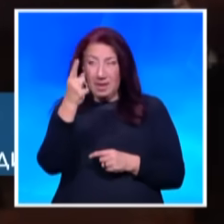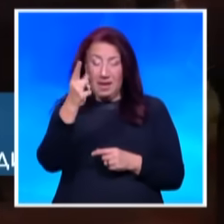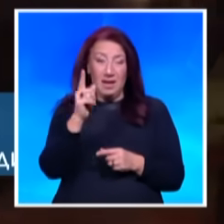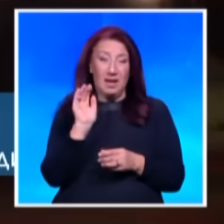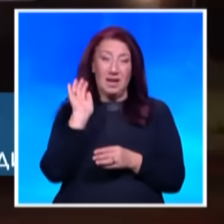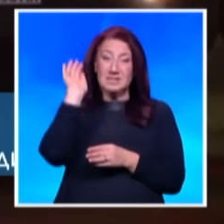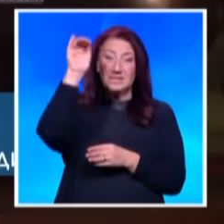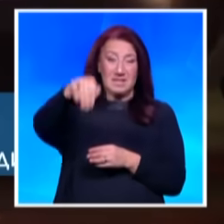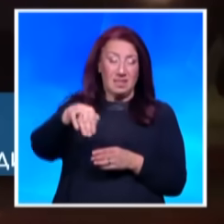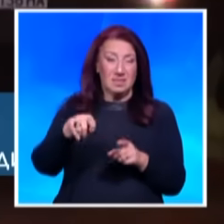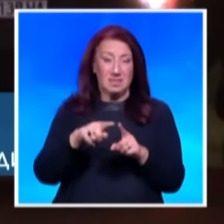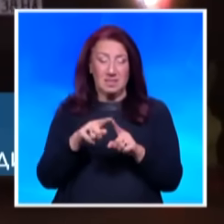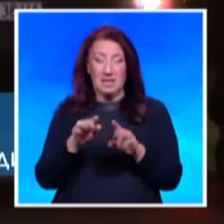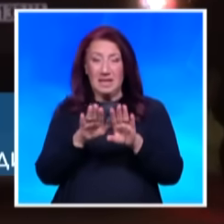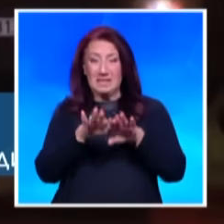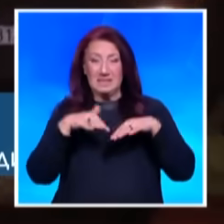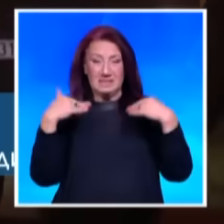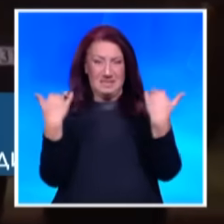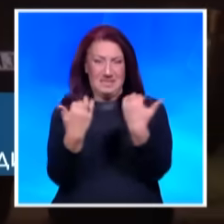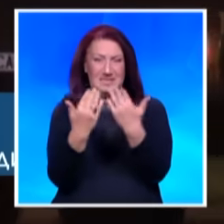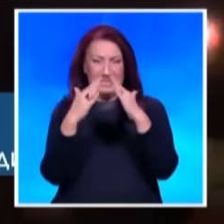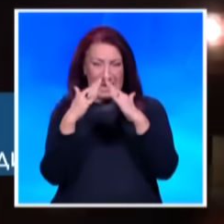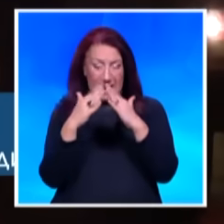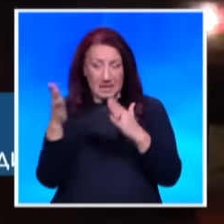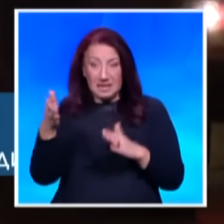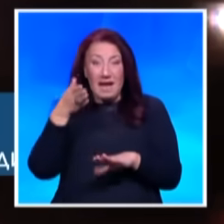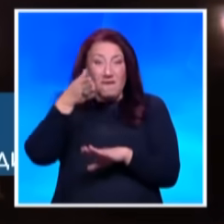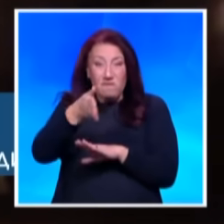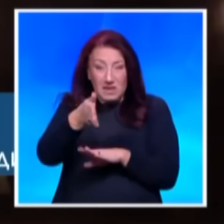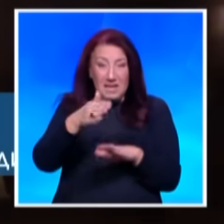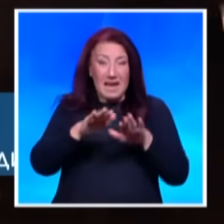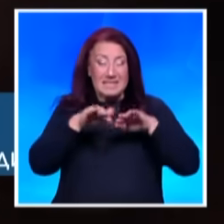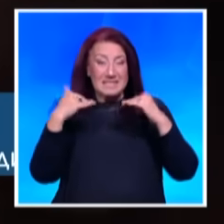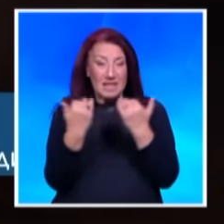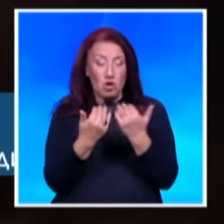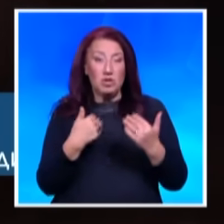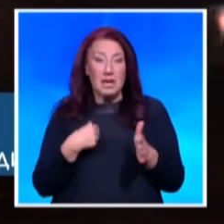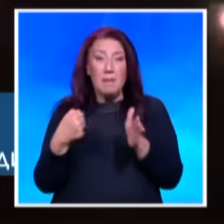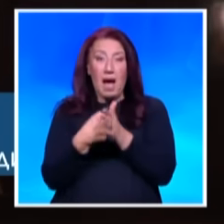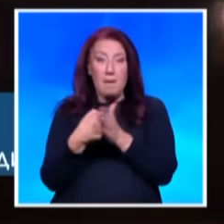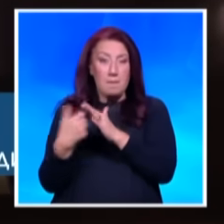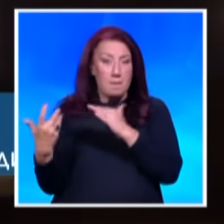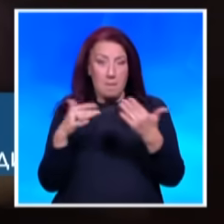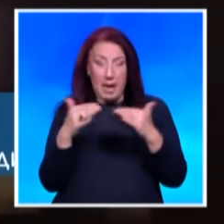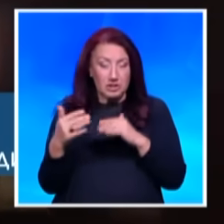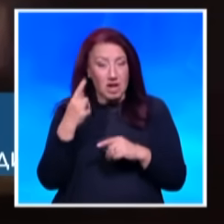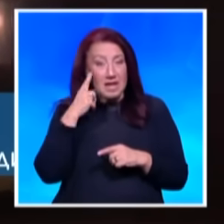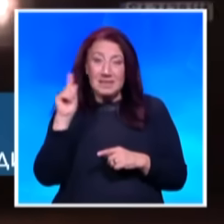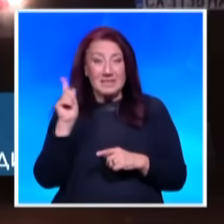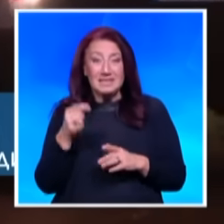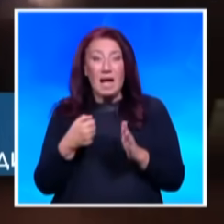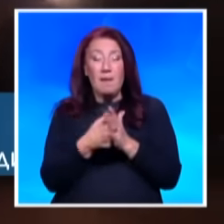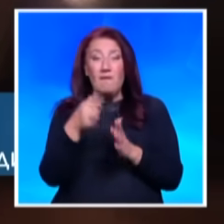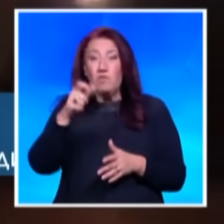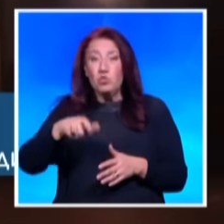на стадион Васил Левски се играе матч между България и Унгария. Не знам дали имат представа какво се случва футболистите, но онова,